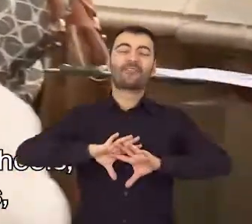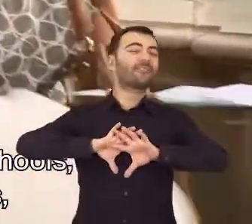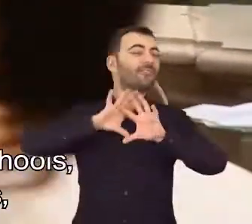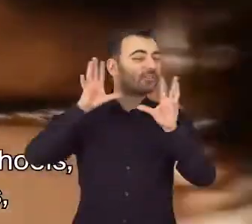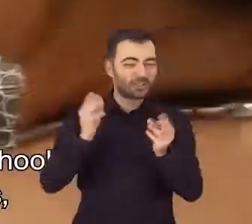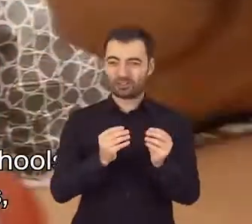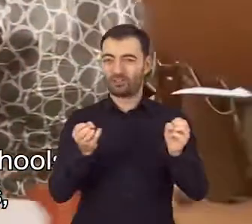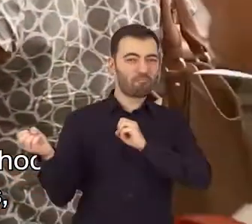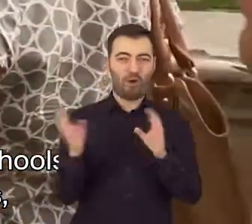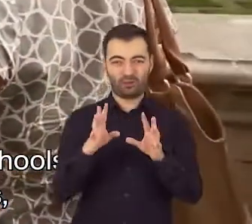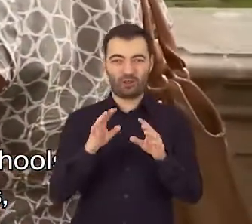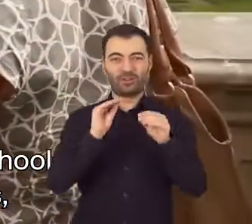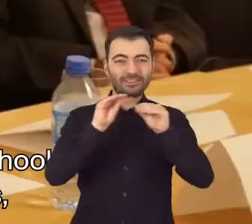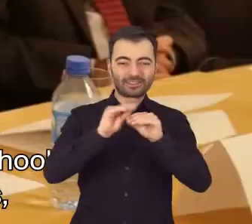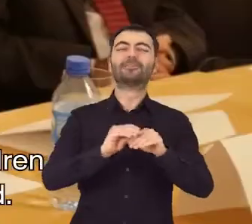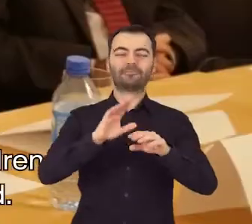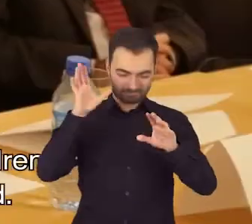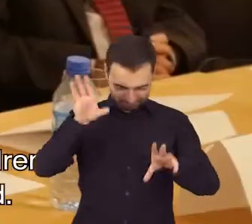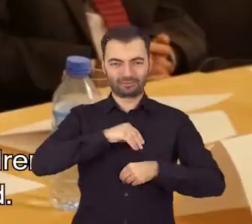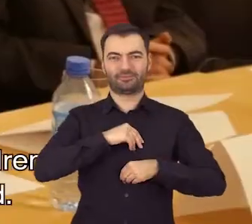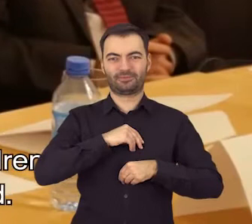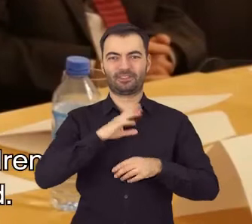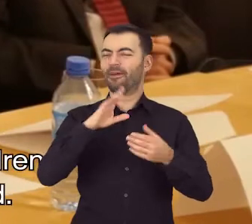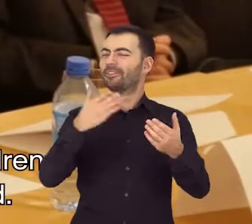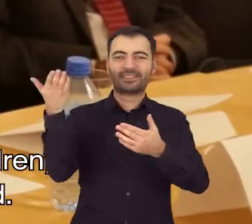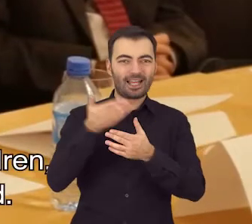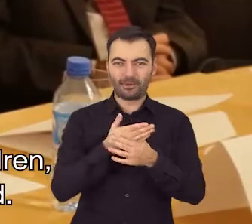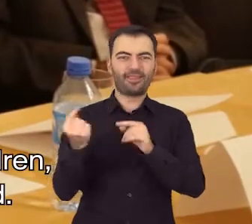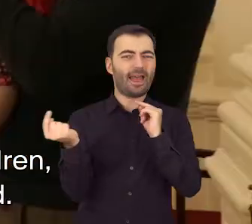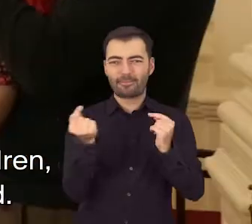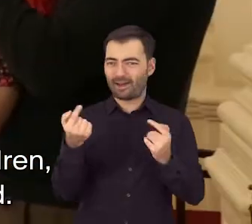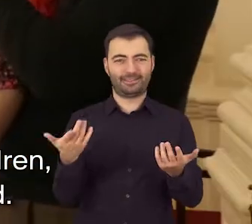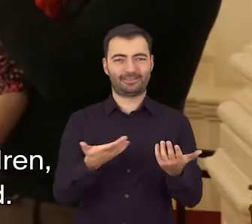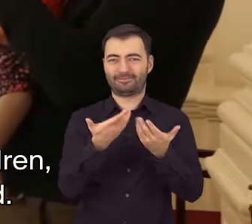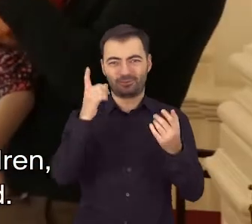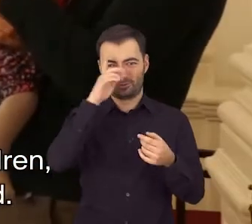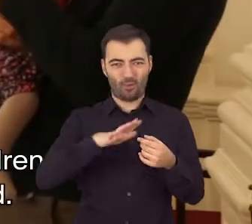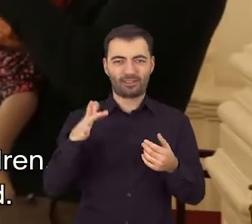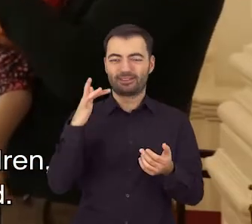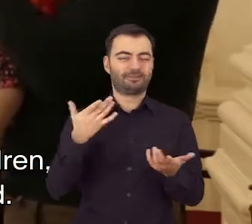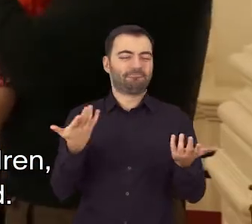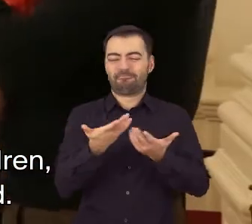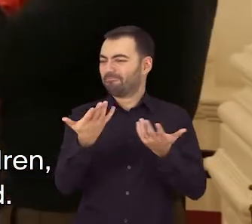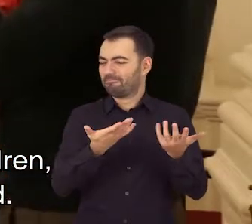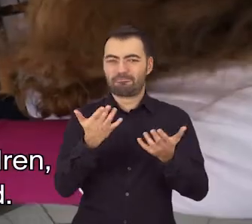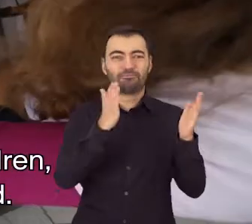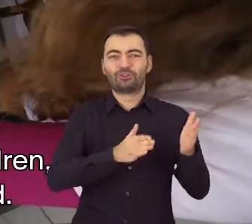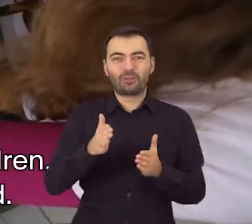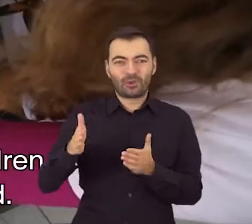wszelkie możliwe formy dotarcia do naszych potencjalnych słuchaczy, czy to były zaproszenia na debaty społeczne do Wilanowa, czy to